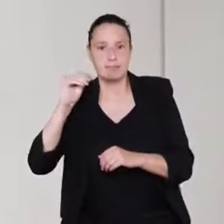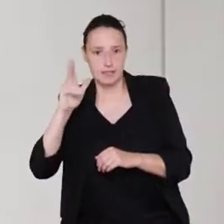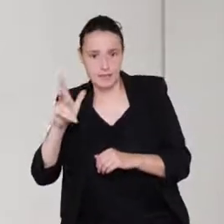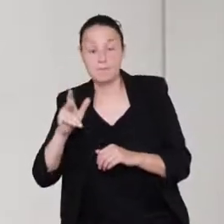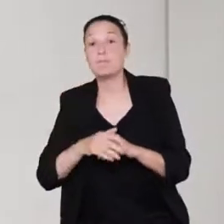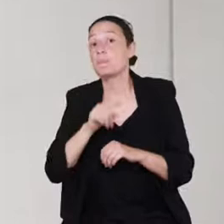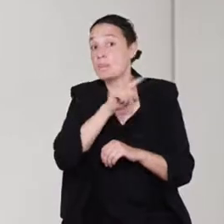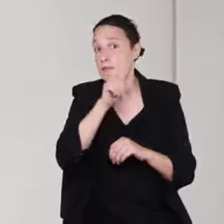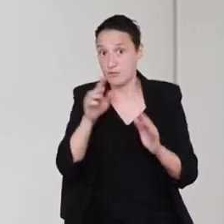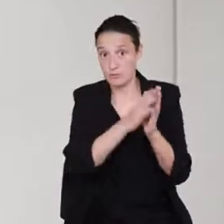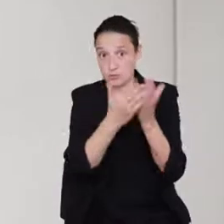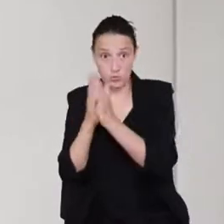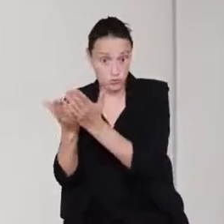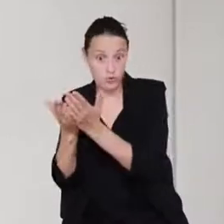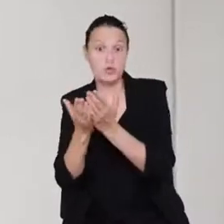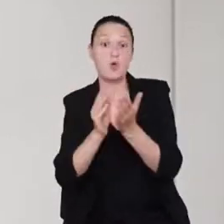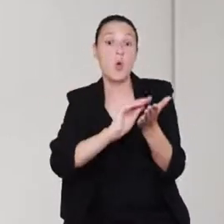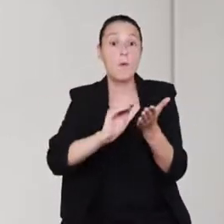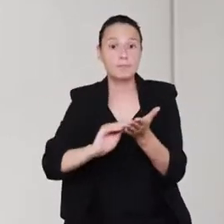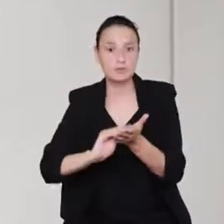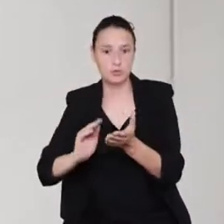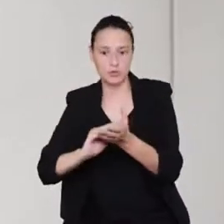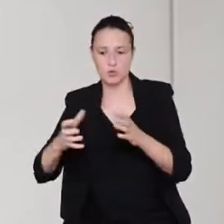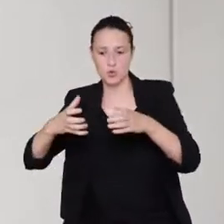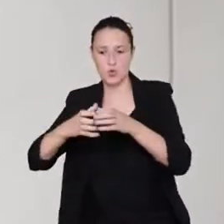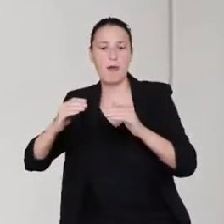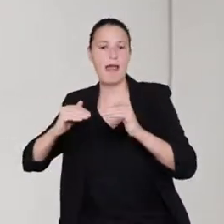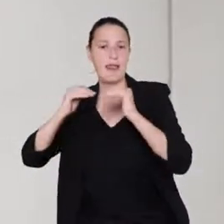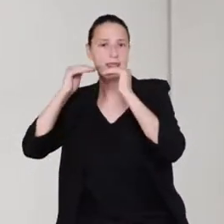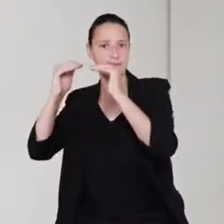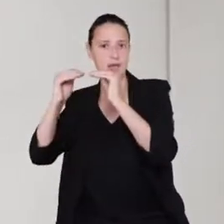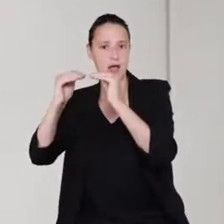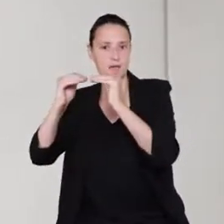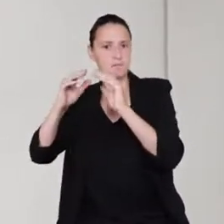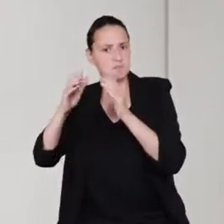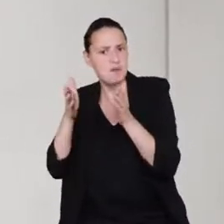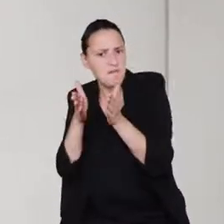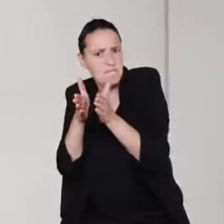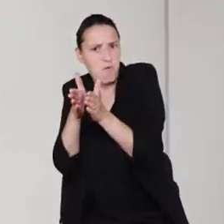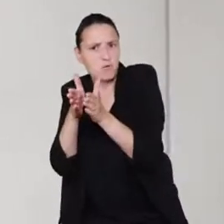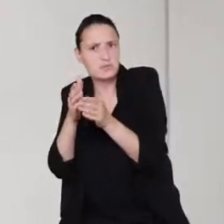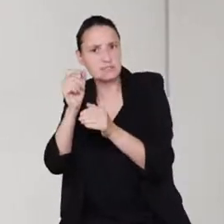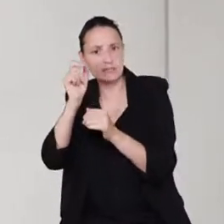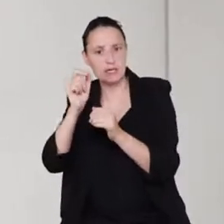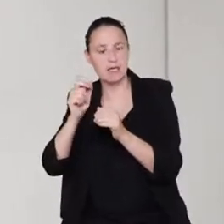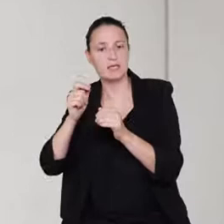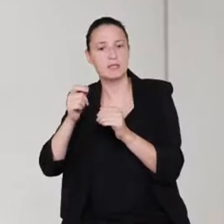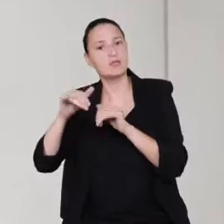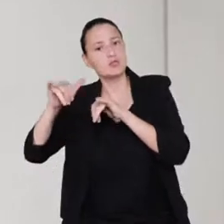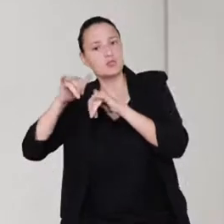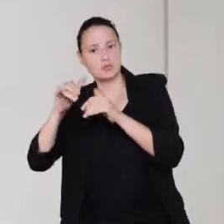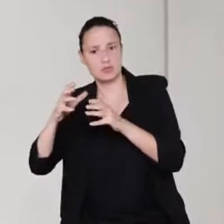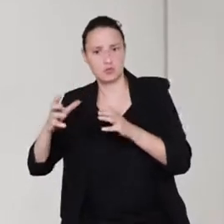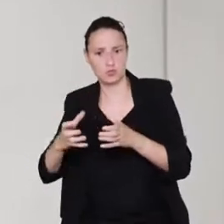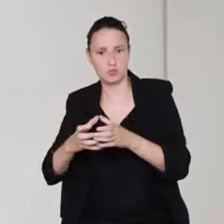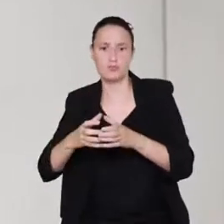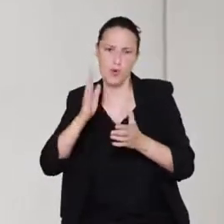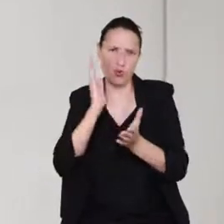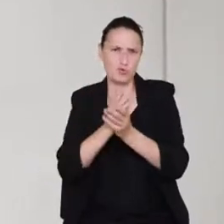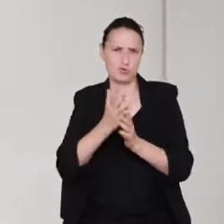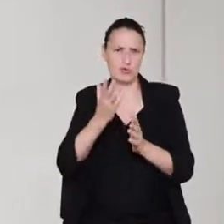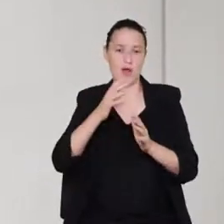siłą rzeczy elity polskie, które powstają, są dość wąskie po czasach tych rozbiorowych